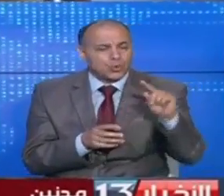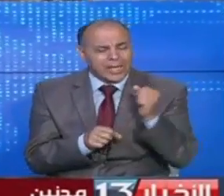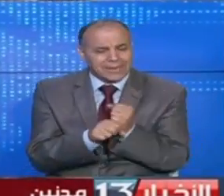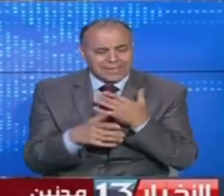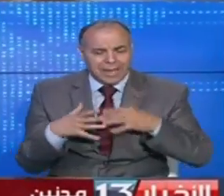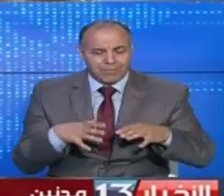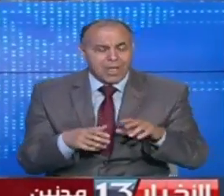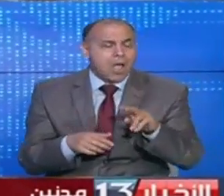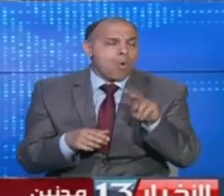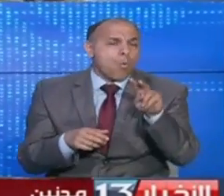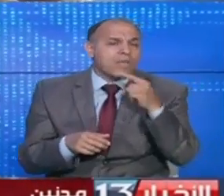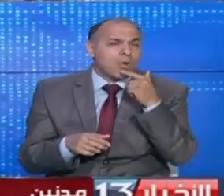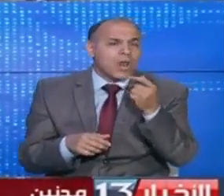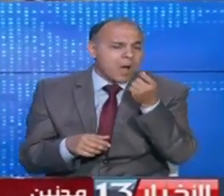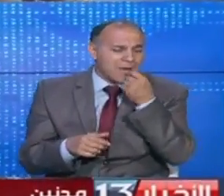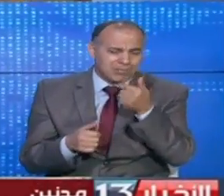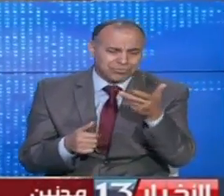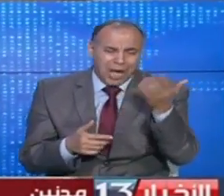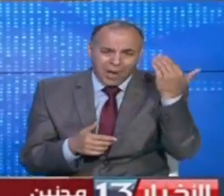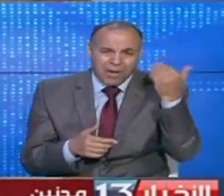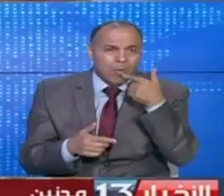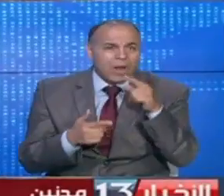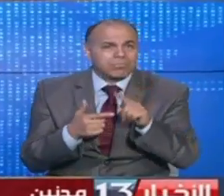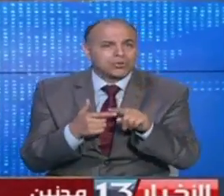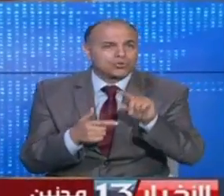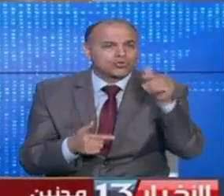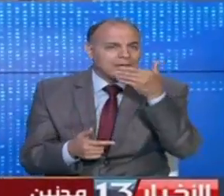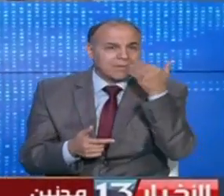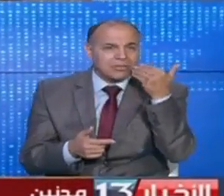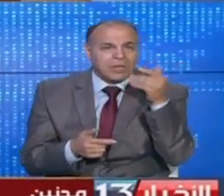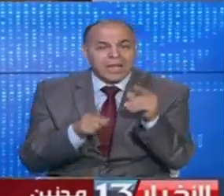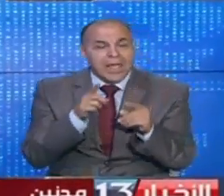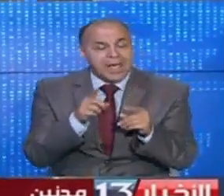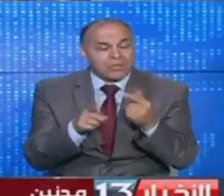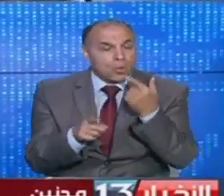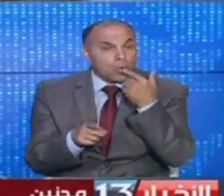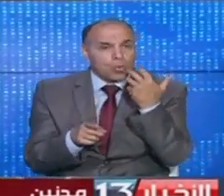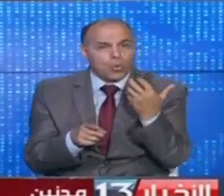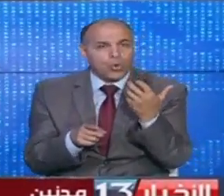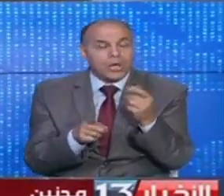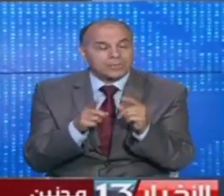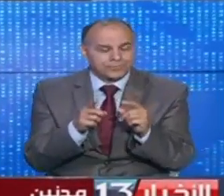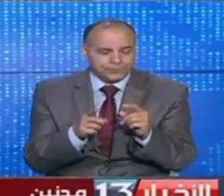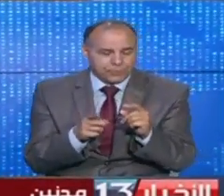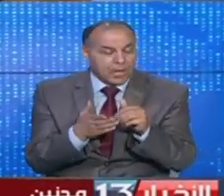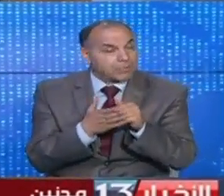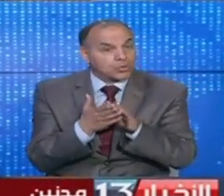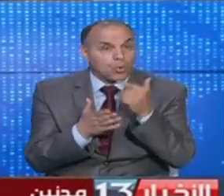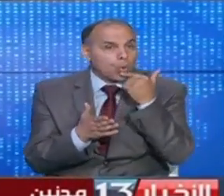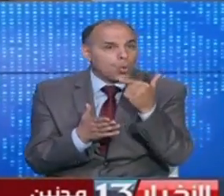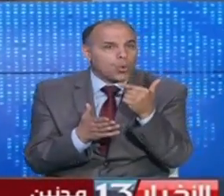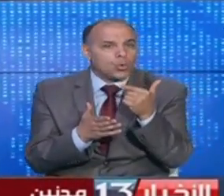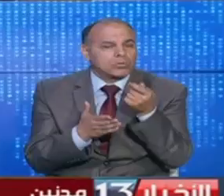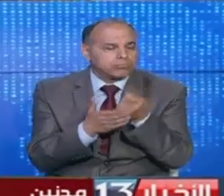انواع مختلفه من الحلويات التقليديه المميزه لشهر الصيام تسيل لعاب المستهلك، مستهلك لم